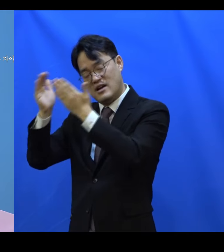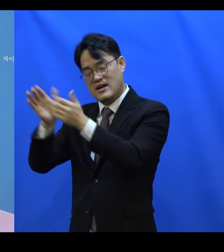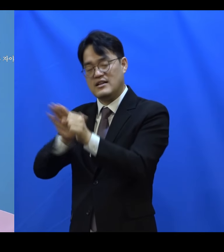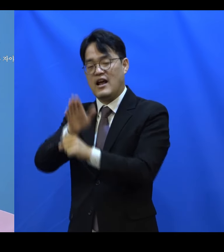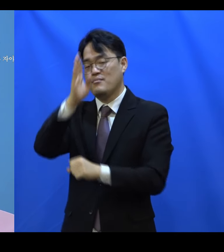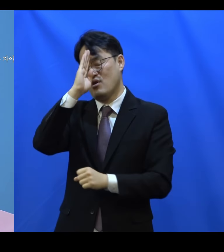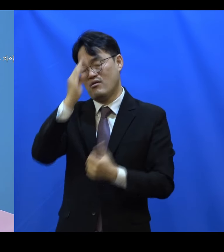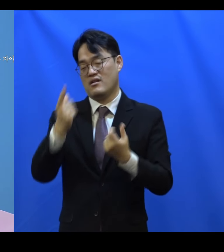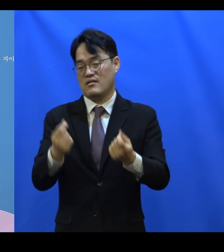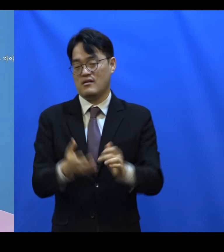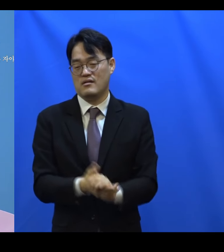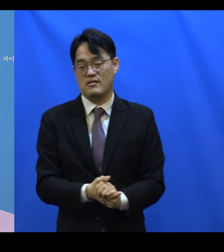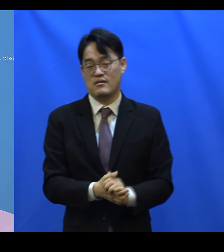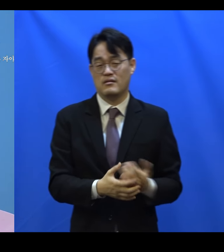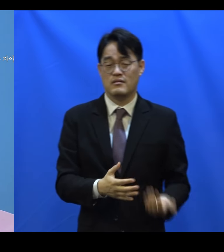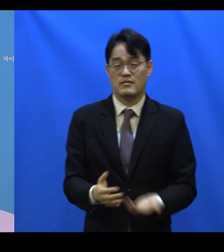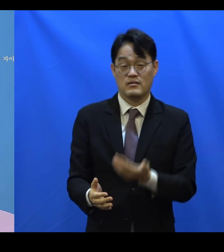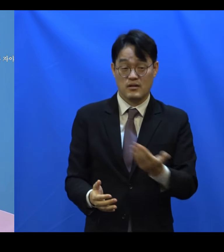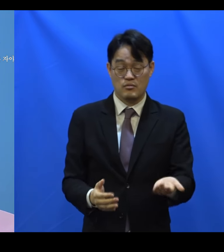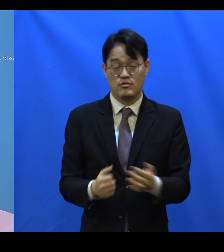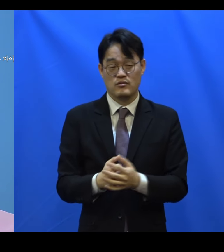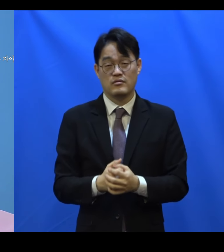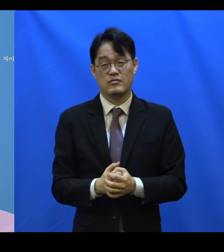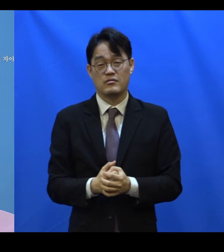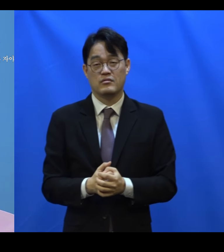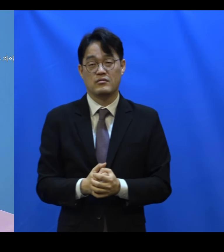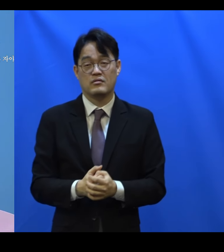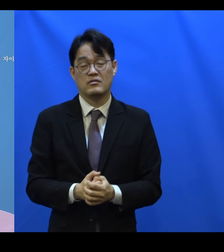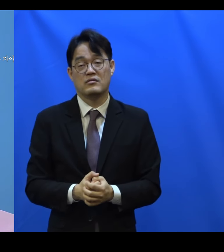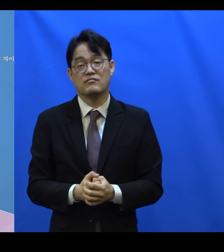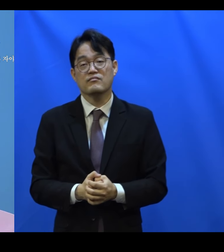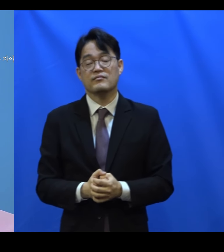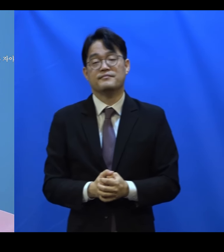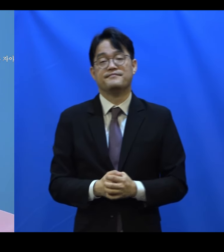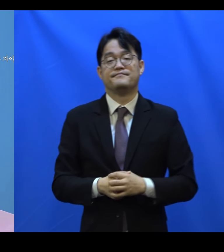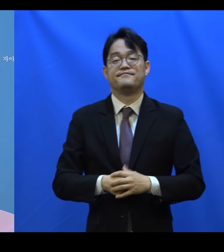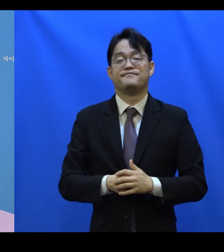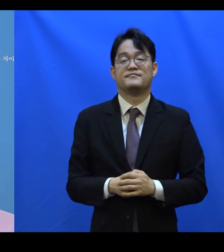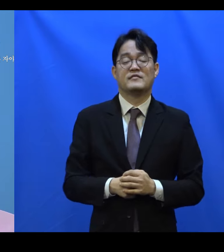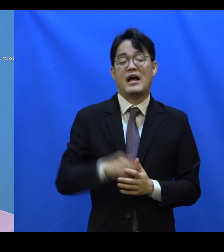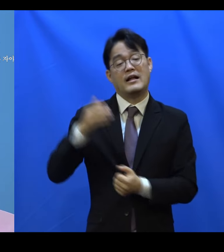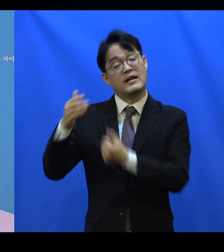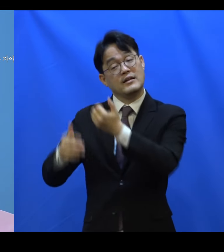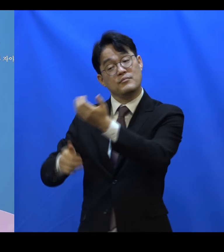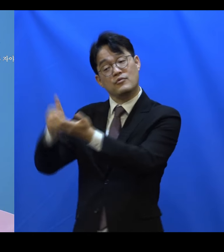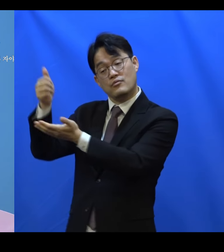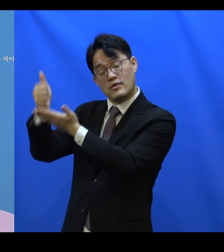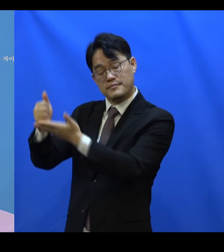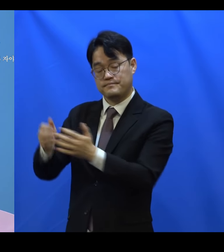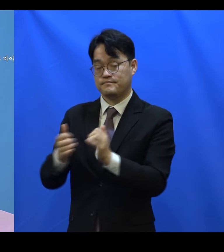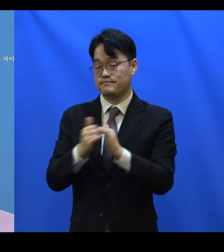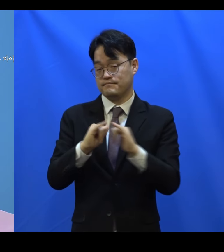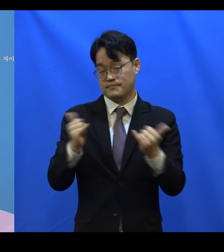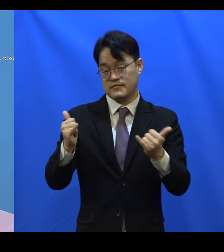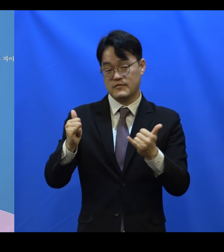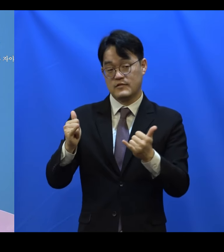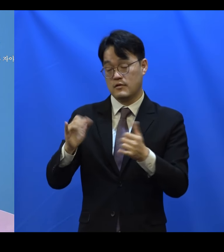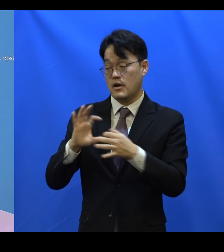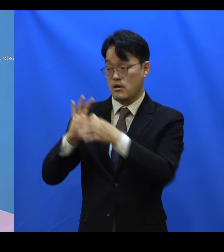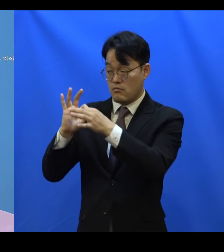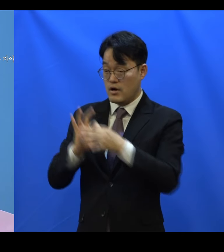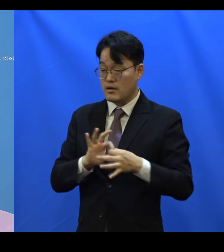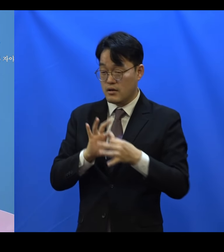그러니까 여러분, 영성은 추상적이지 않다는 거예요. 우리가 하나님과 사랑의 관계도 마찬가지. 추상적인 게